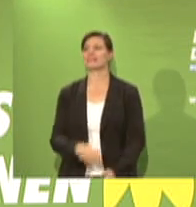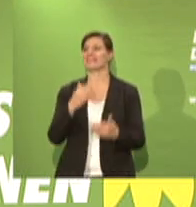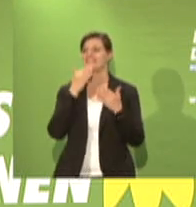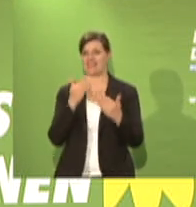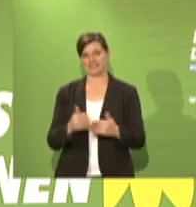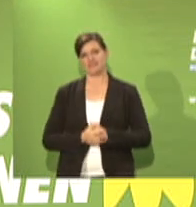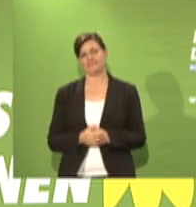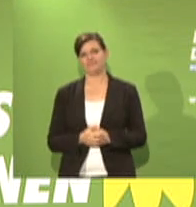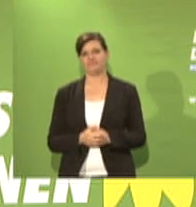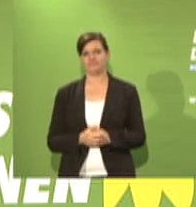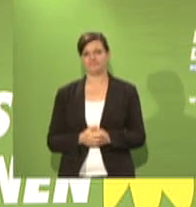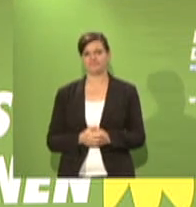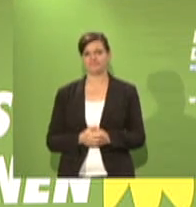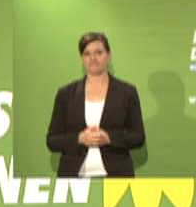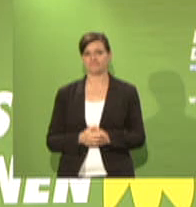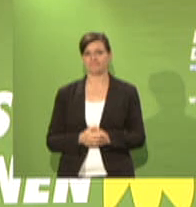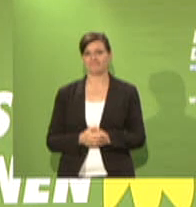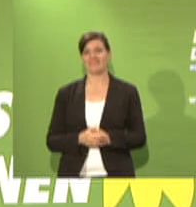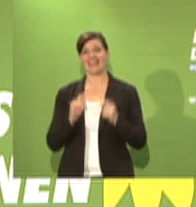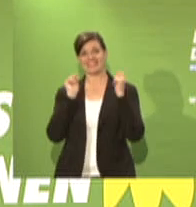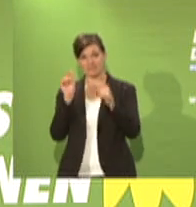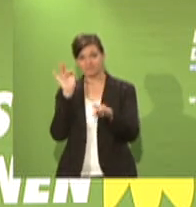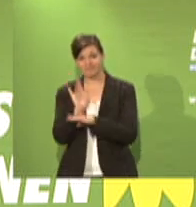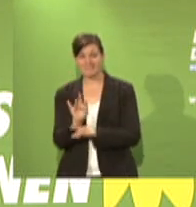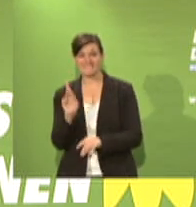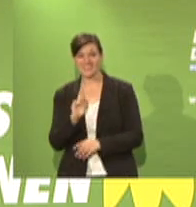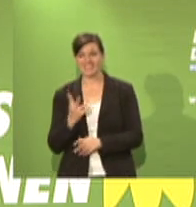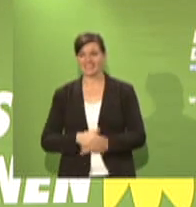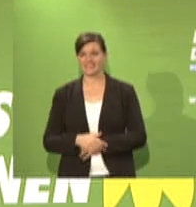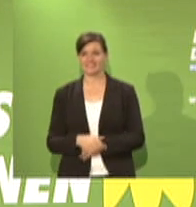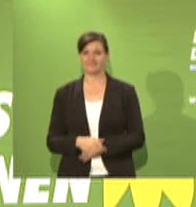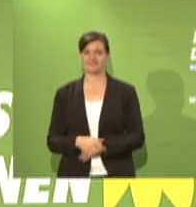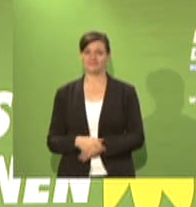Dankeschön. Wer stimmt dagegen?